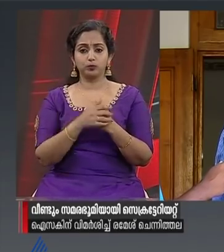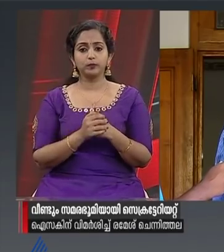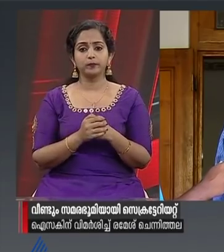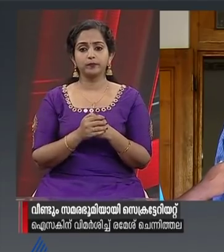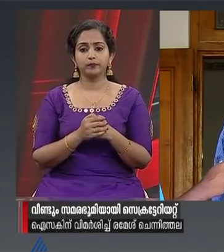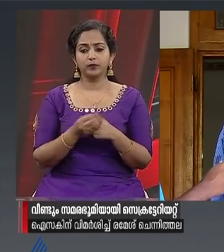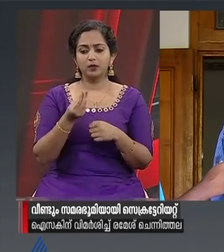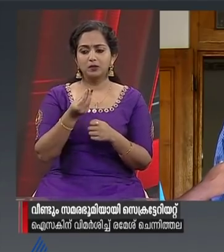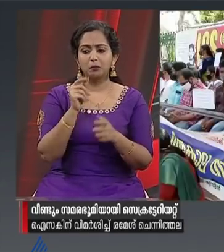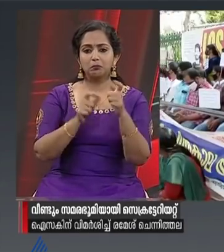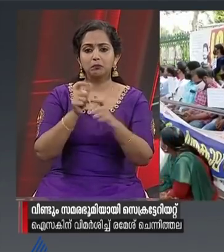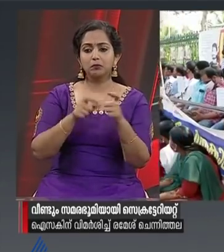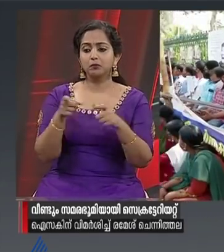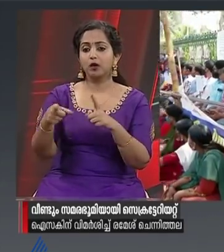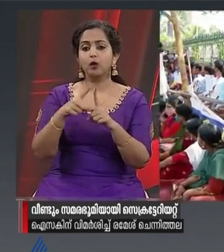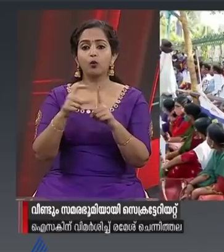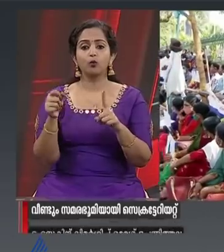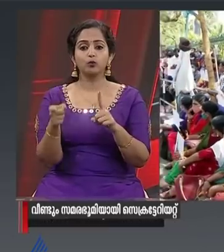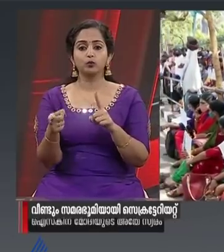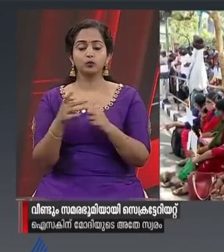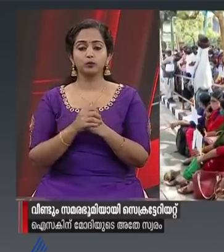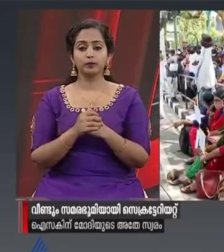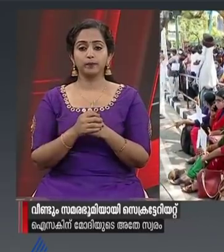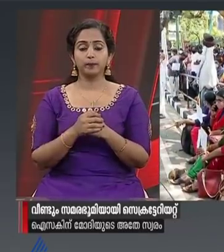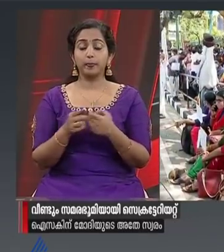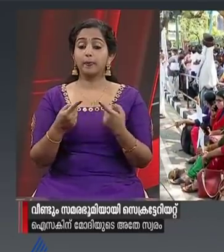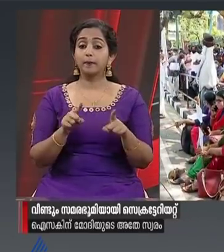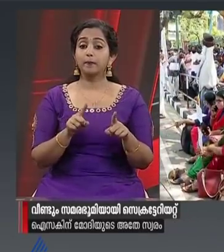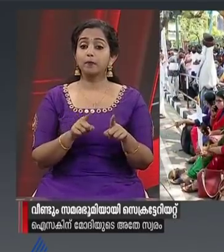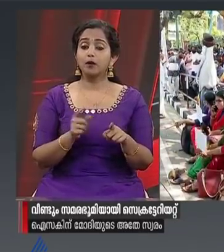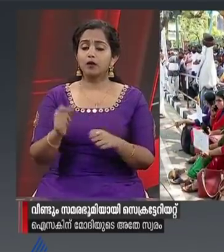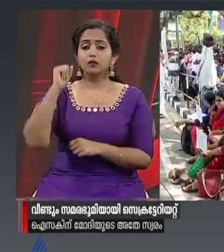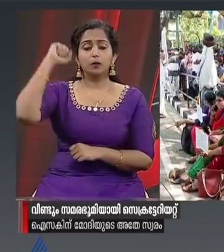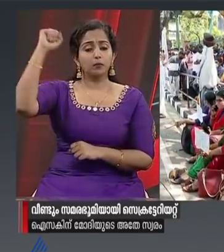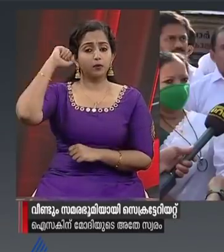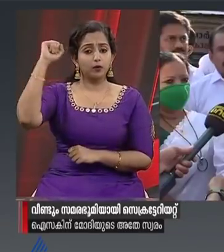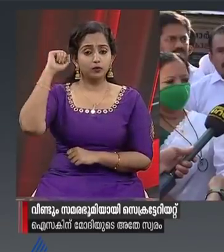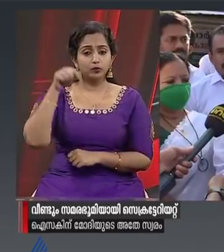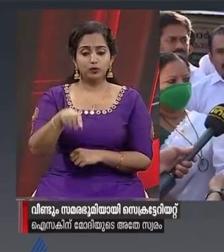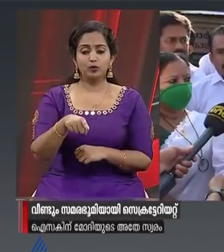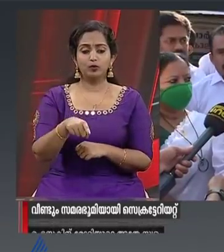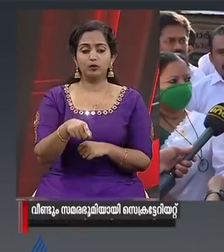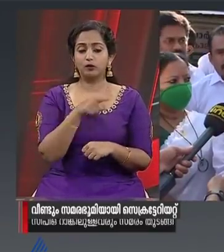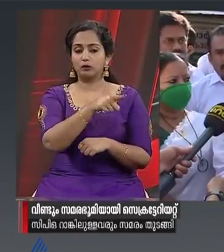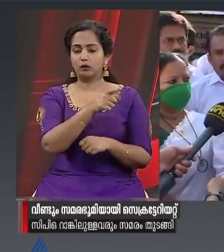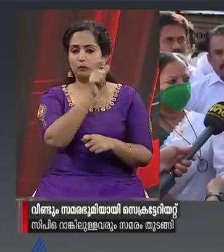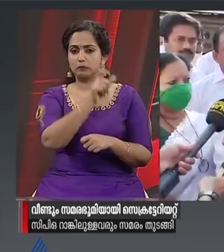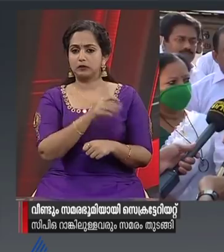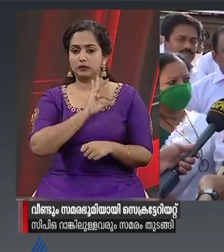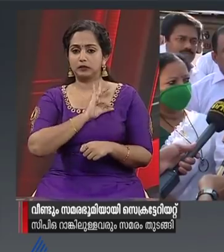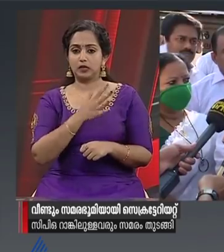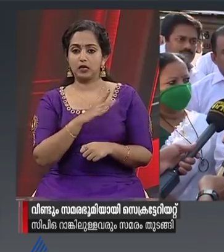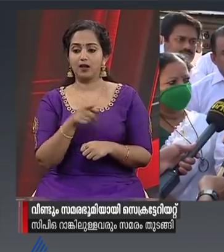ഇതിനൊക്കെ കരിക്കളായിട്ട് മാറുന്നുണ്ട്. എന്നാൽ സമരങ്ങളോടുള്ള മന്ത്രിയുടെ അലർജിയും പുച്ഛവുമാണ് പ്രതികരണത്തിന് പിന്നിലെന്നാണ് രമേശ് ചെന്നിത്തലയുടെ